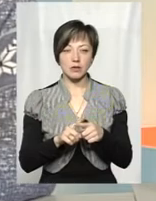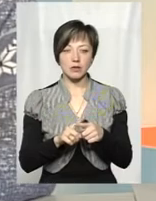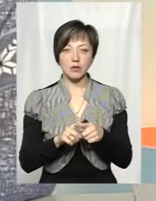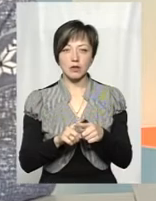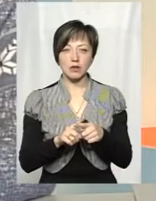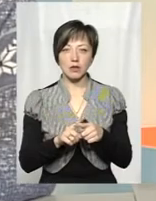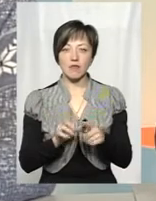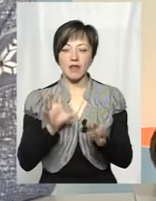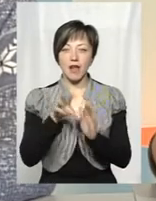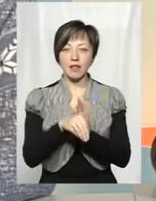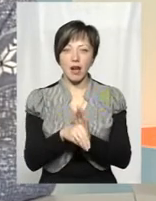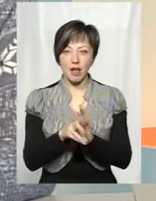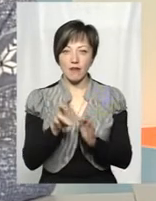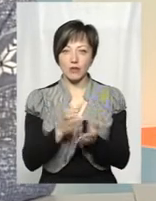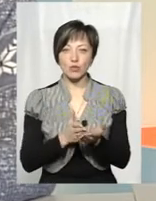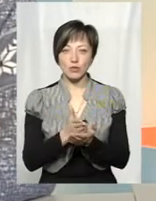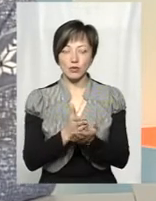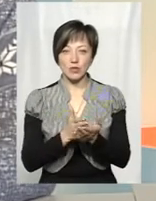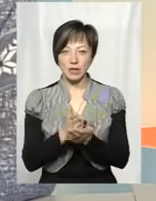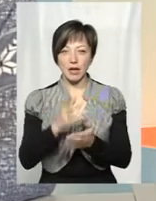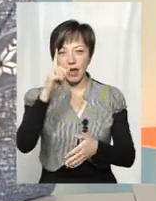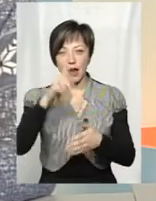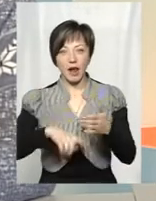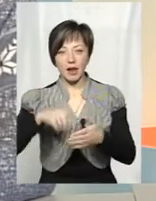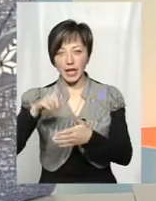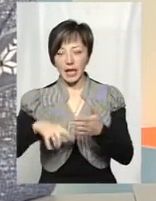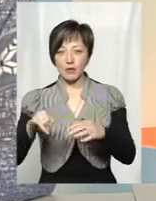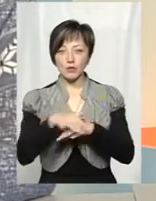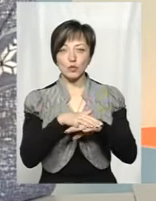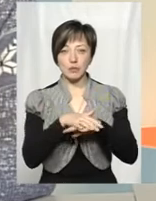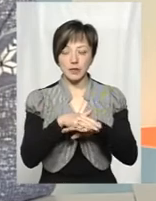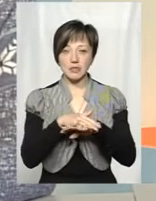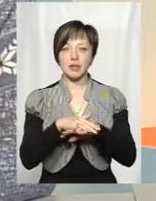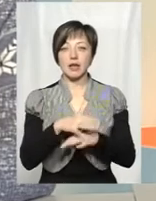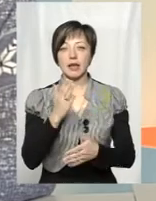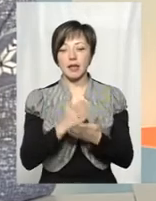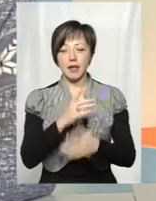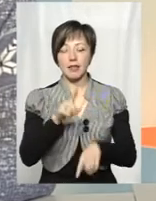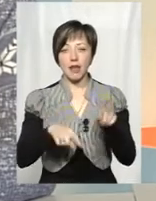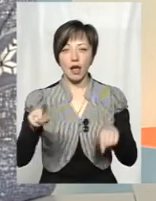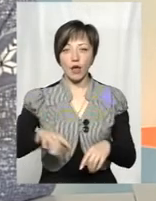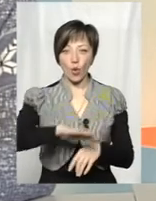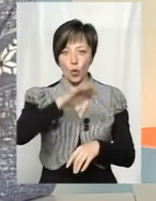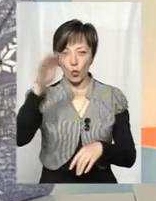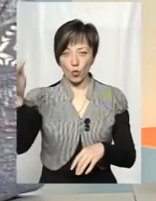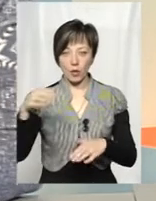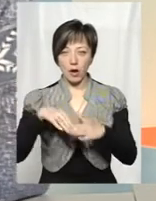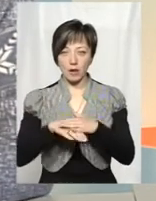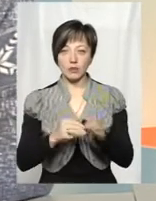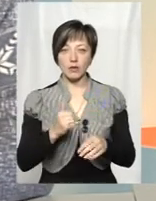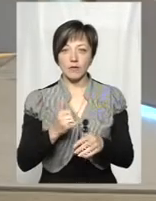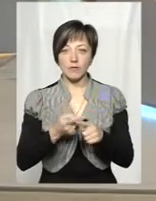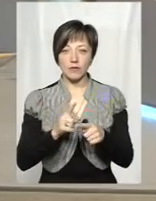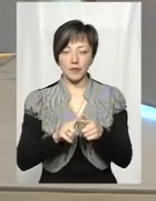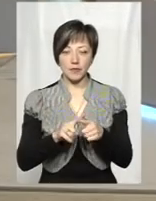в жреців вкладали і суспільство. Знаєте, є деякі кургани, які в